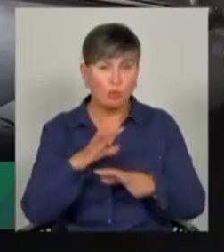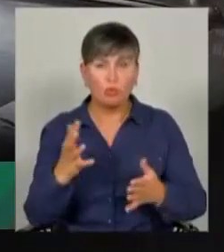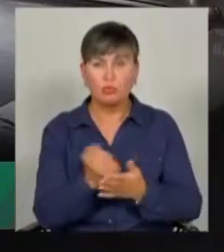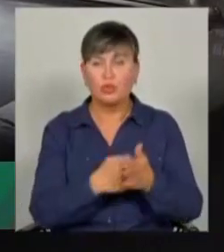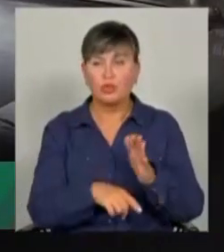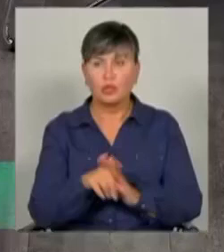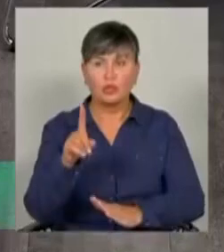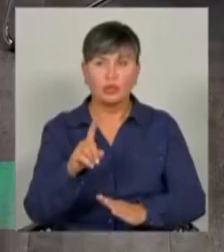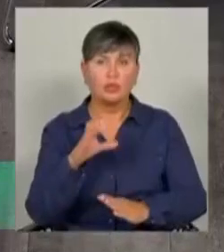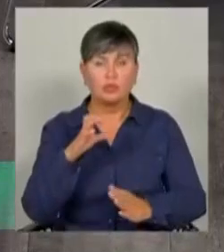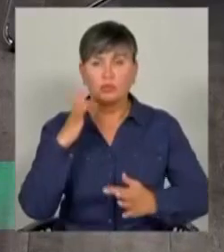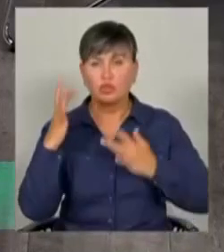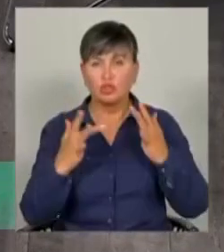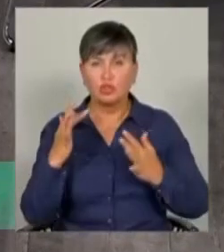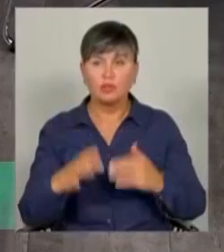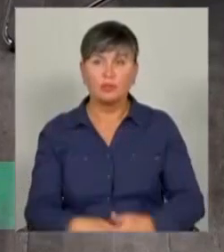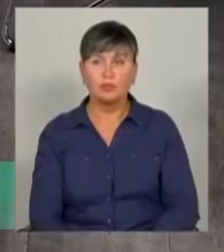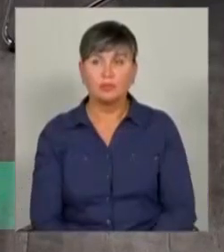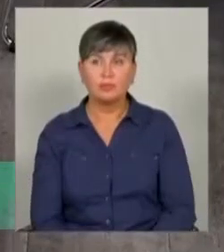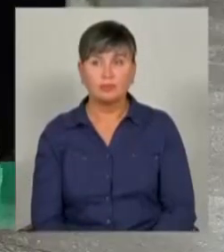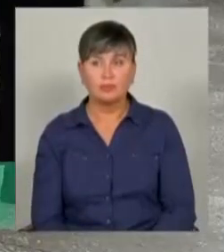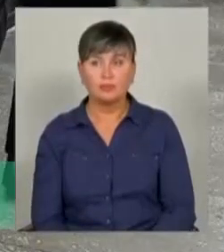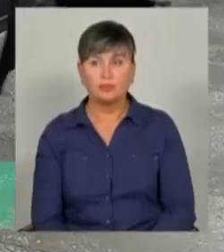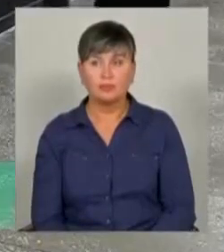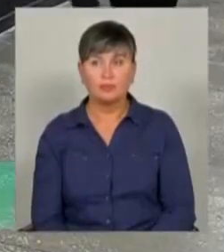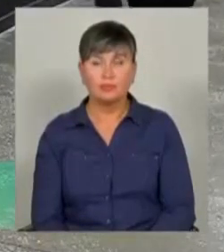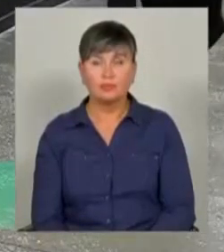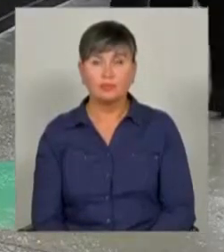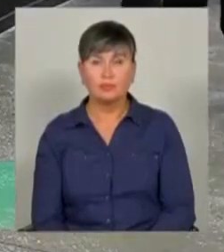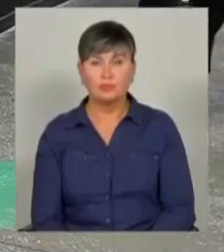начинается прежде всего с мечты. Дина Жанабекова, Жаксалык Тлепберген, телеканал Алматы.